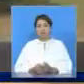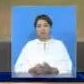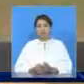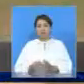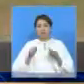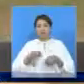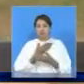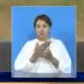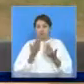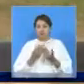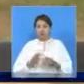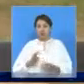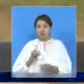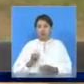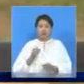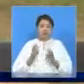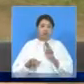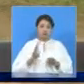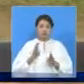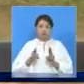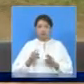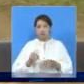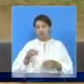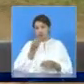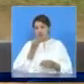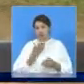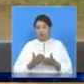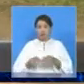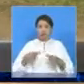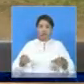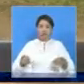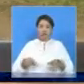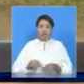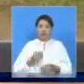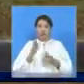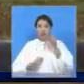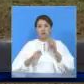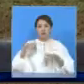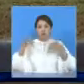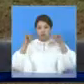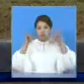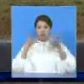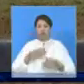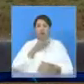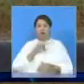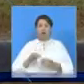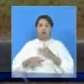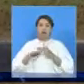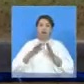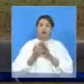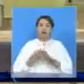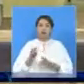здесь нету риска по заготовке кормов для молочных коров. В селе Мартук местный предприниматель